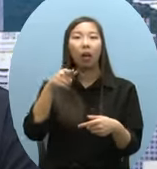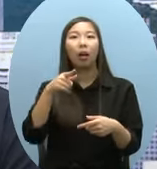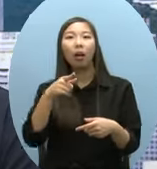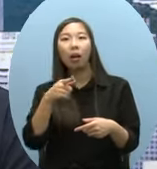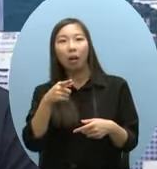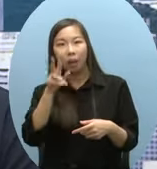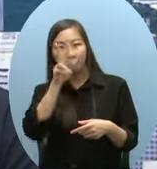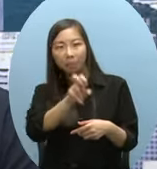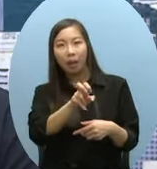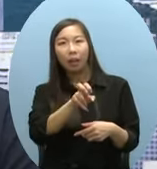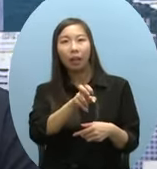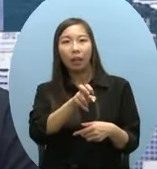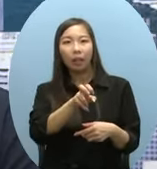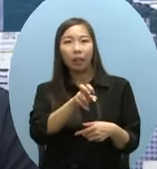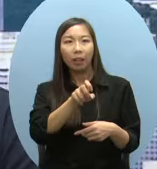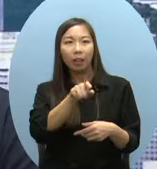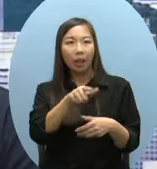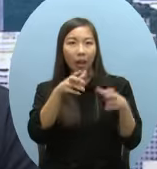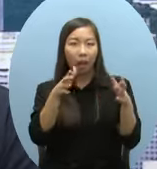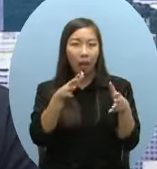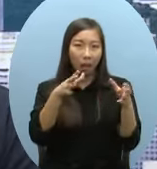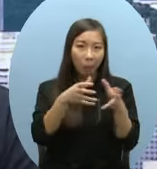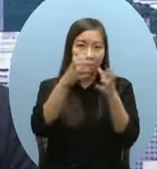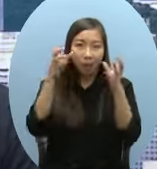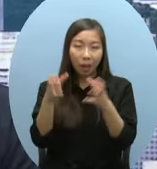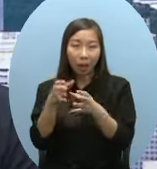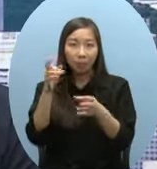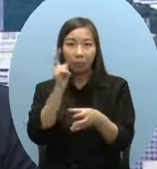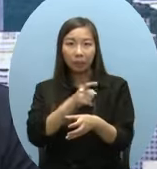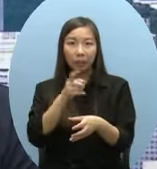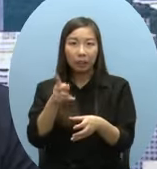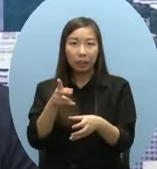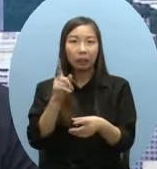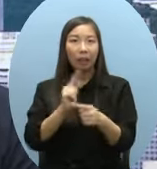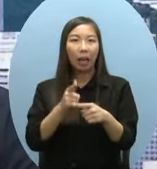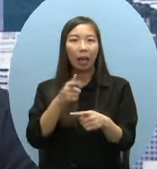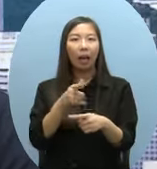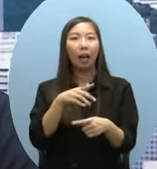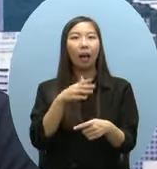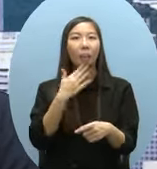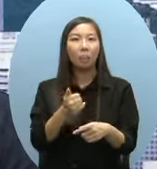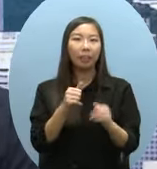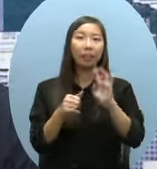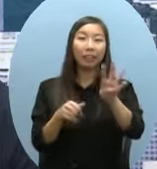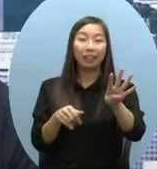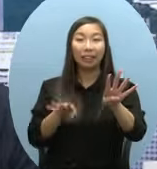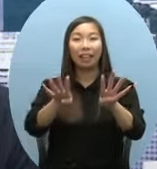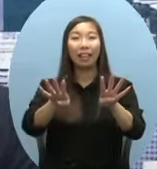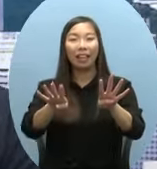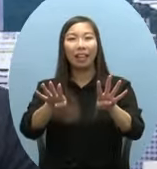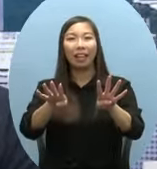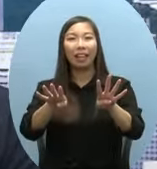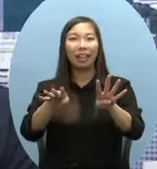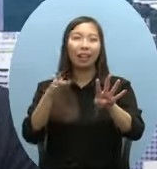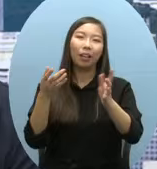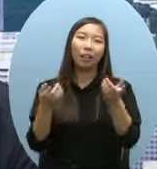或者係多過兩個嘅聚集裏邊，雖然佢本身可能都係合法，譬如每個都係四個人，或者有一邊